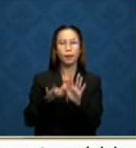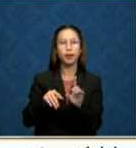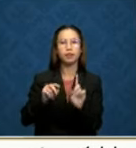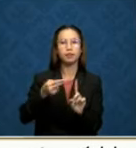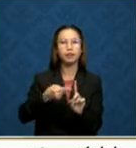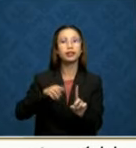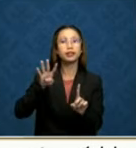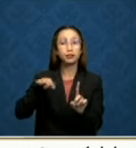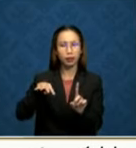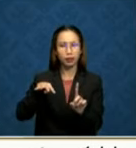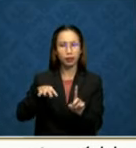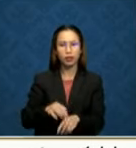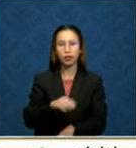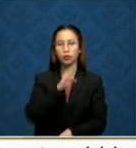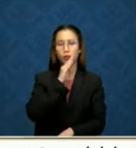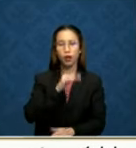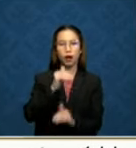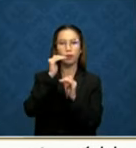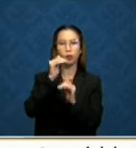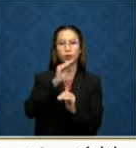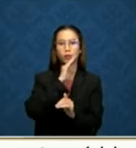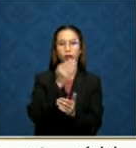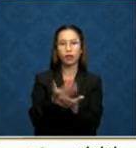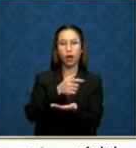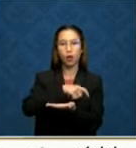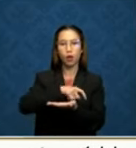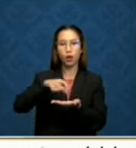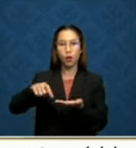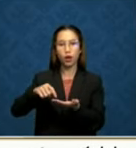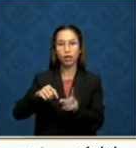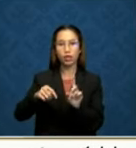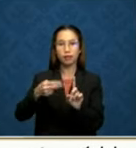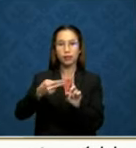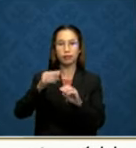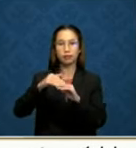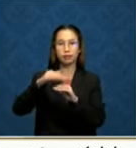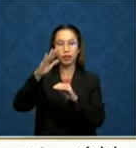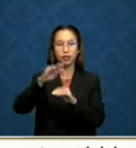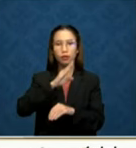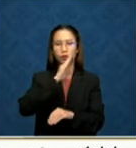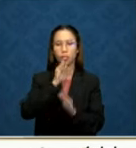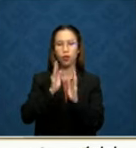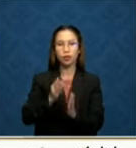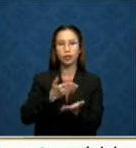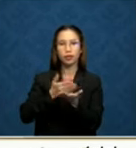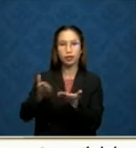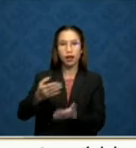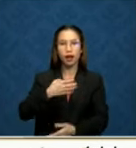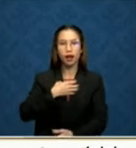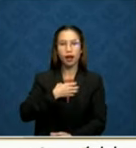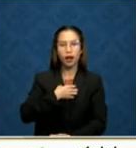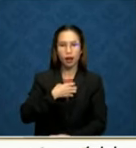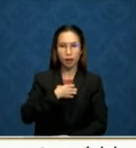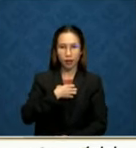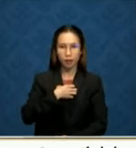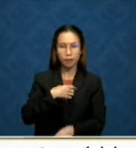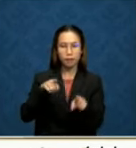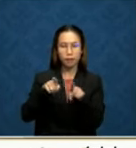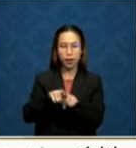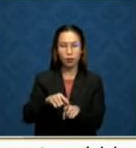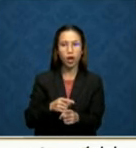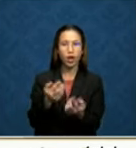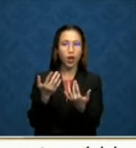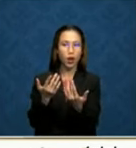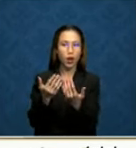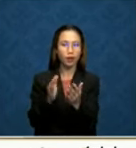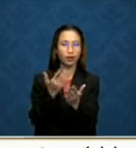บาทเพรนั้ถาเรากำหนดว่าการโอนที่เกิน 1, บาทถาผู้บรโภคต้องการจะทำให้ดีฟอรตวาช้าล